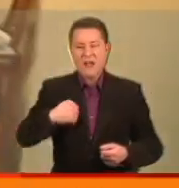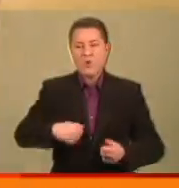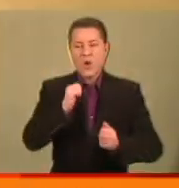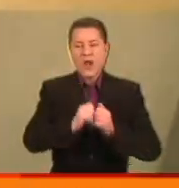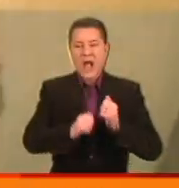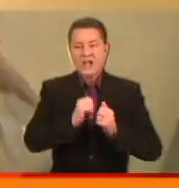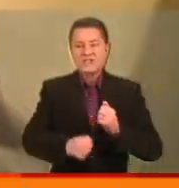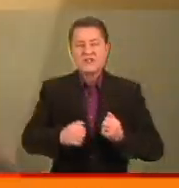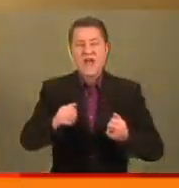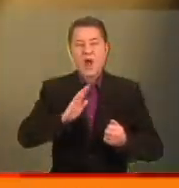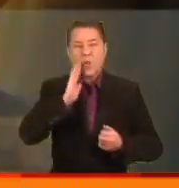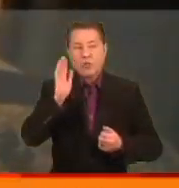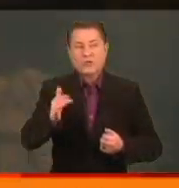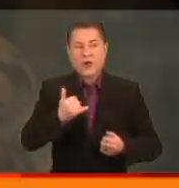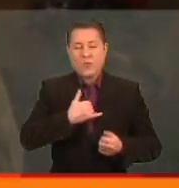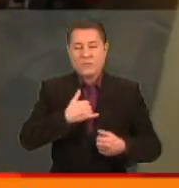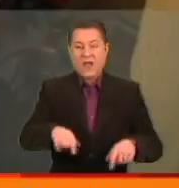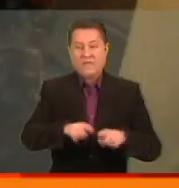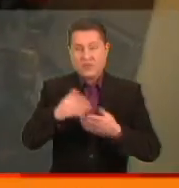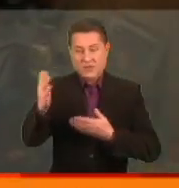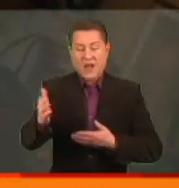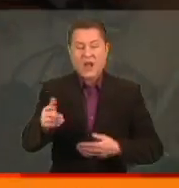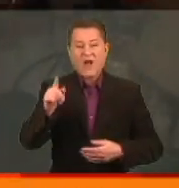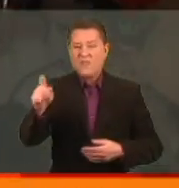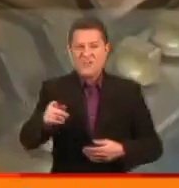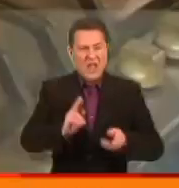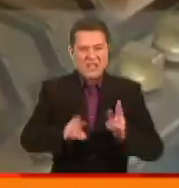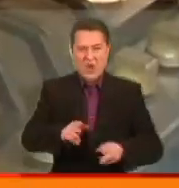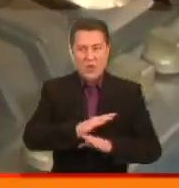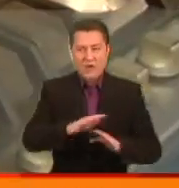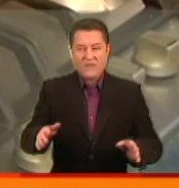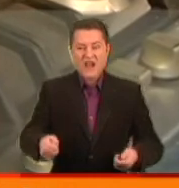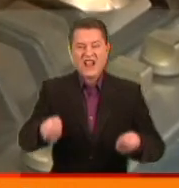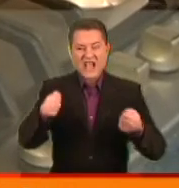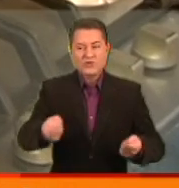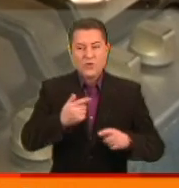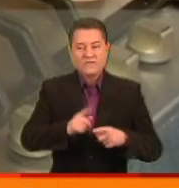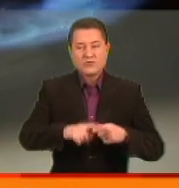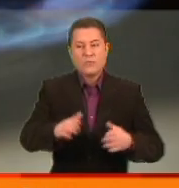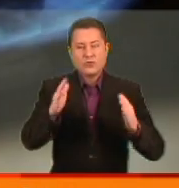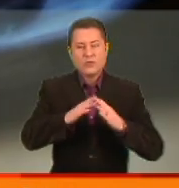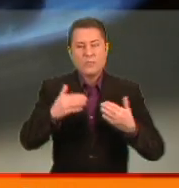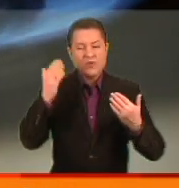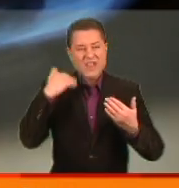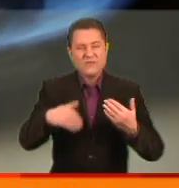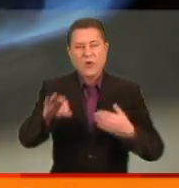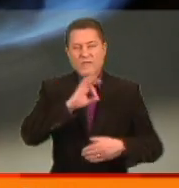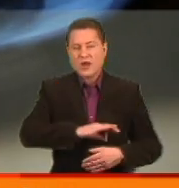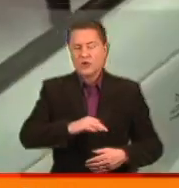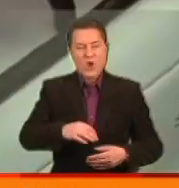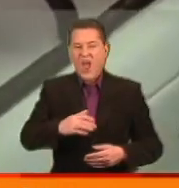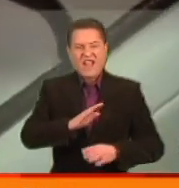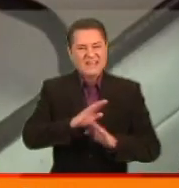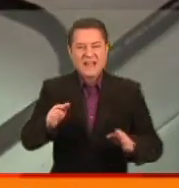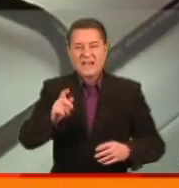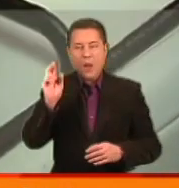кожен от так, це кожен утро у мене. Вона не має наміру куховарити, бо каструлі в цьому домі вже давно використовує не для